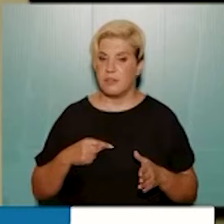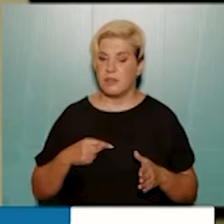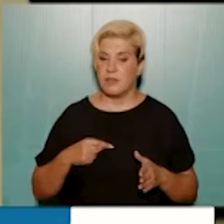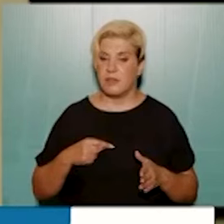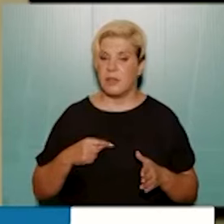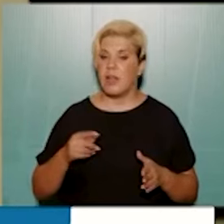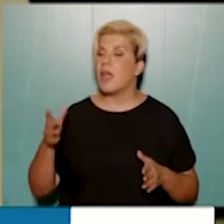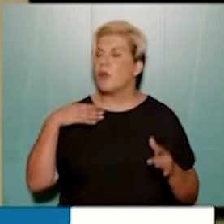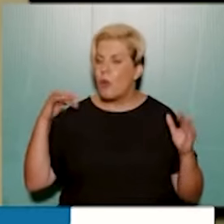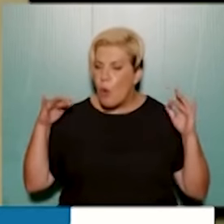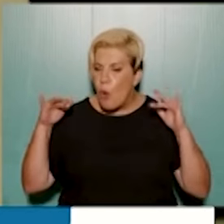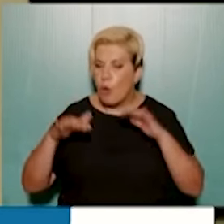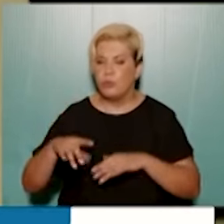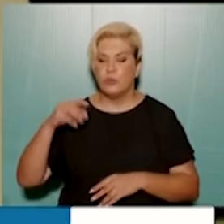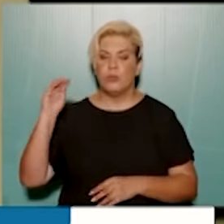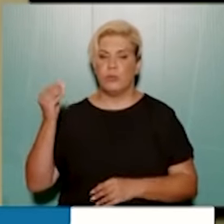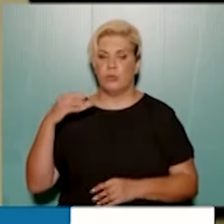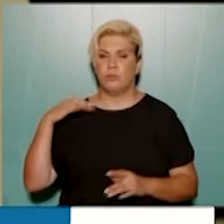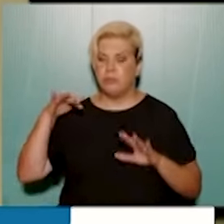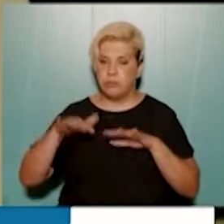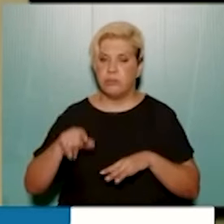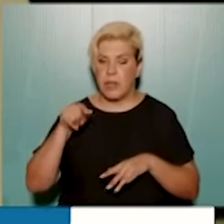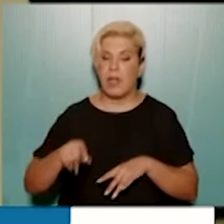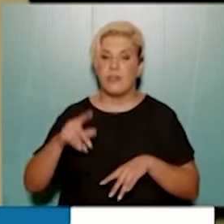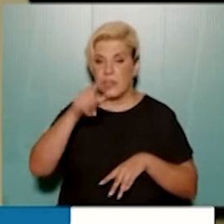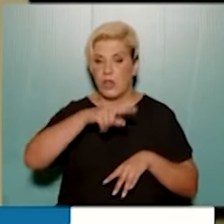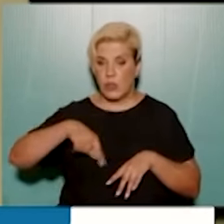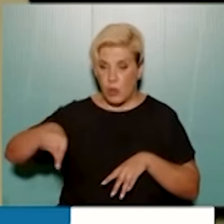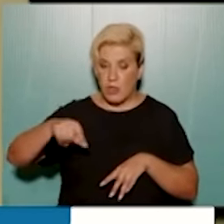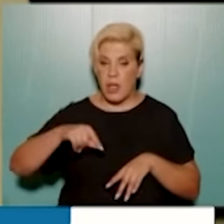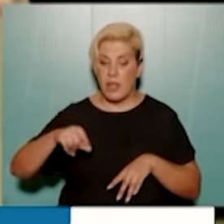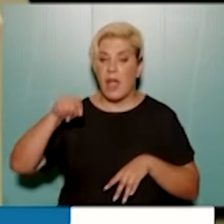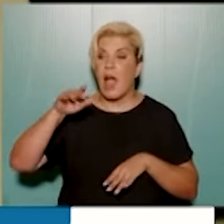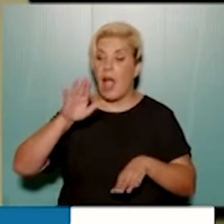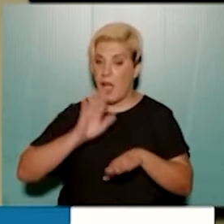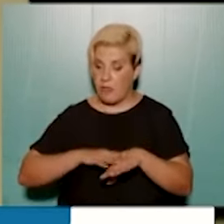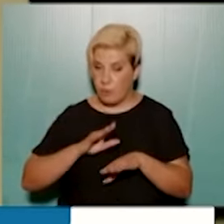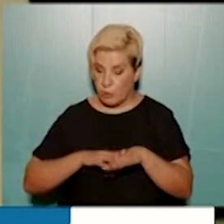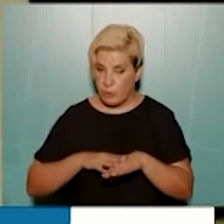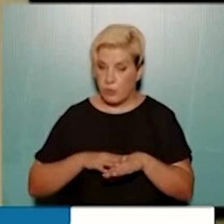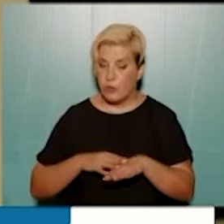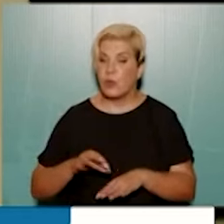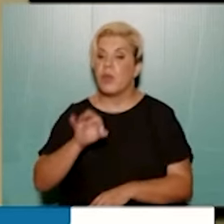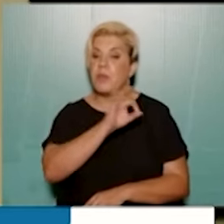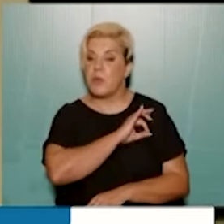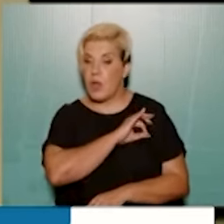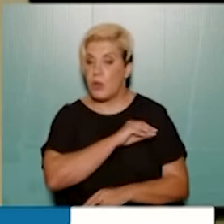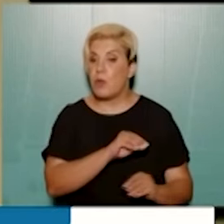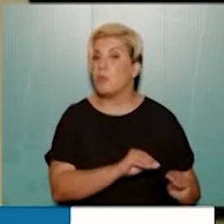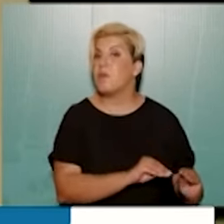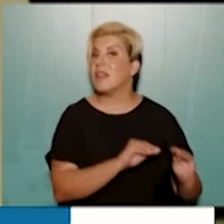έχει απίστευτο κόσμο νέους γονείς που σειραίουν. Αυτή η γειτονιά όλη λοιπόν, και με αφορμή τον νηπιαγωγείο που